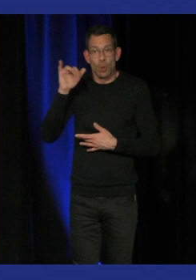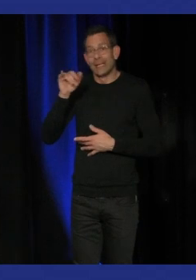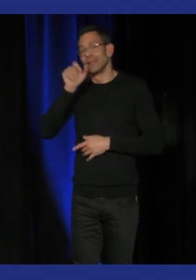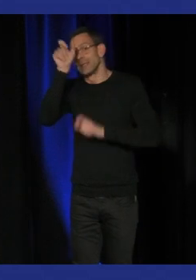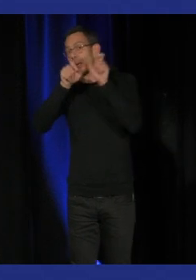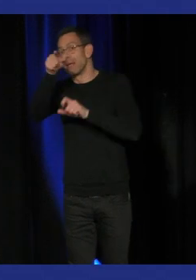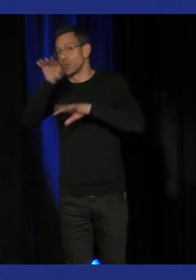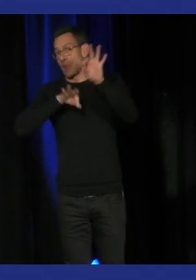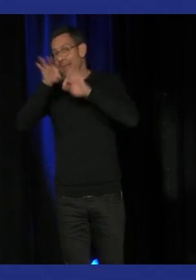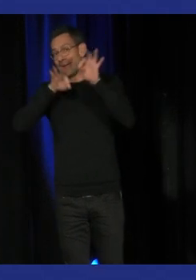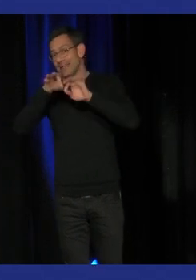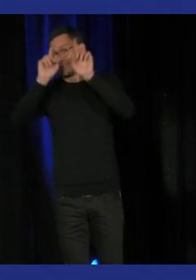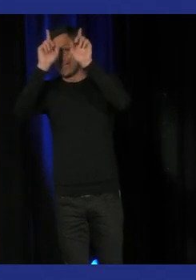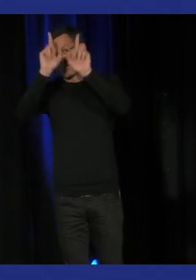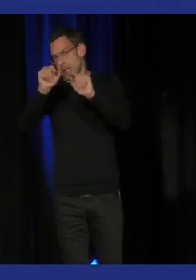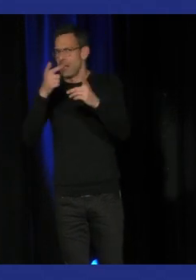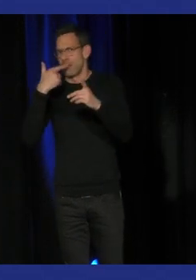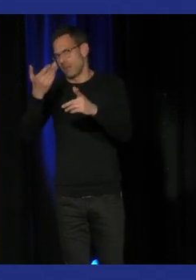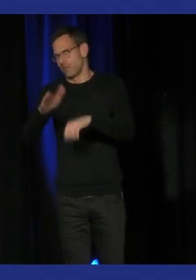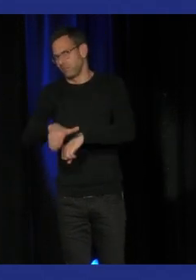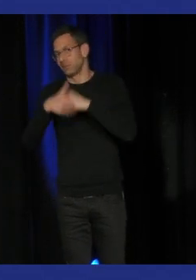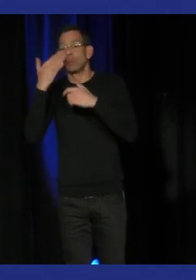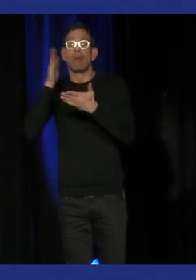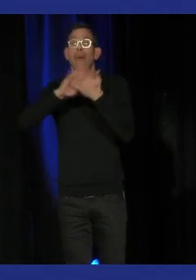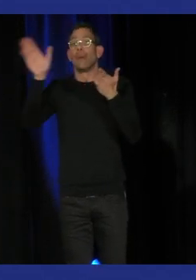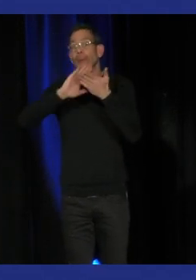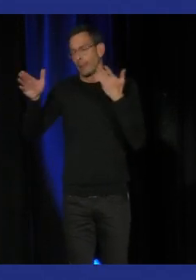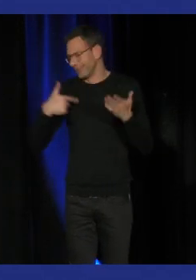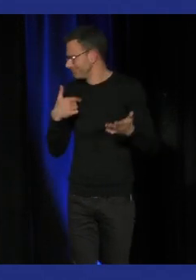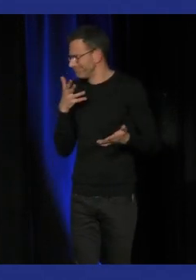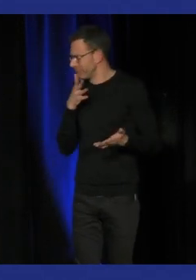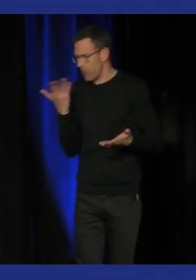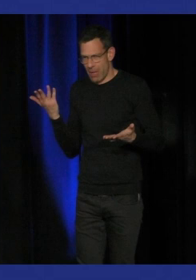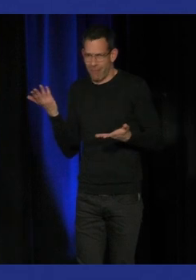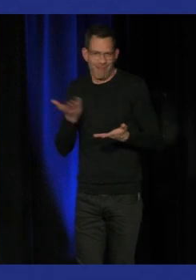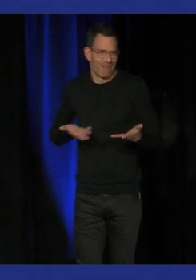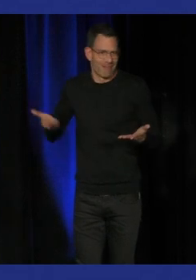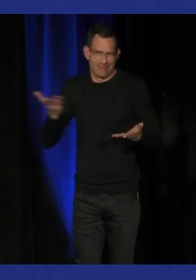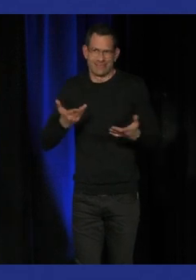nous ont accompagnés pour que cette séance se déroule de manière aussi fluide et